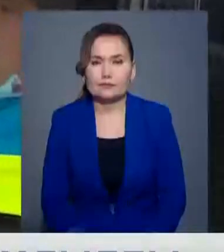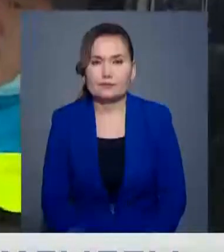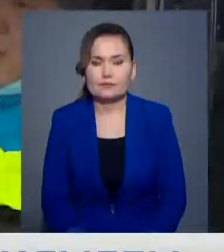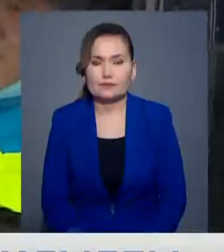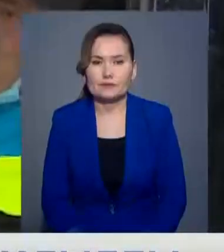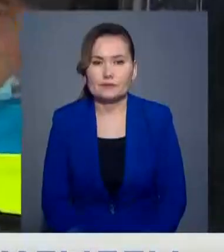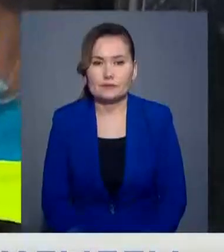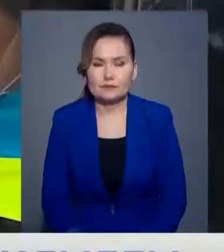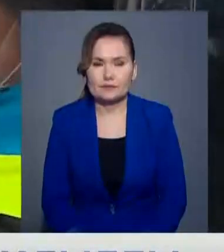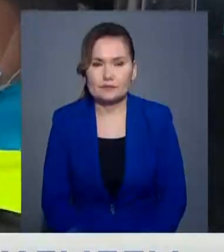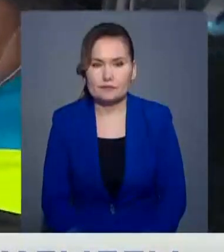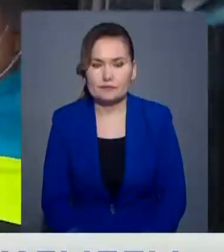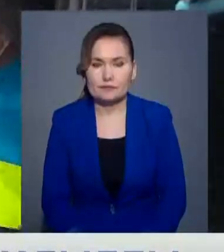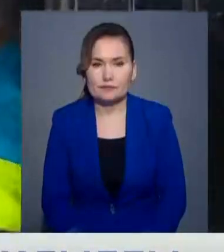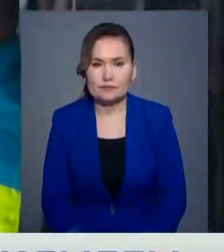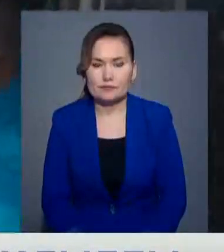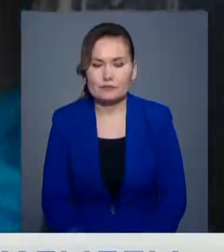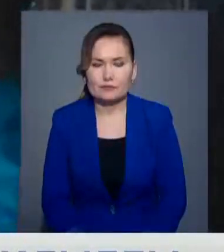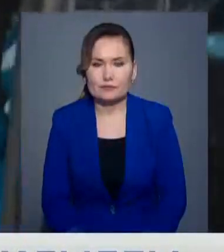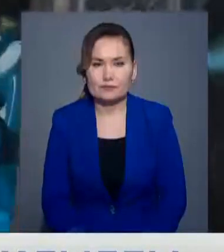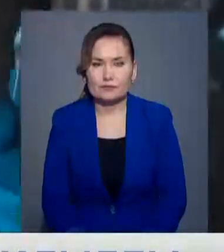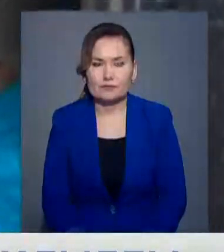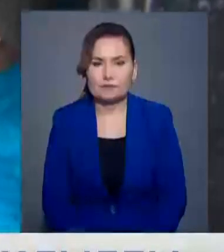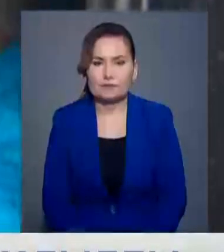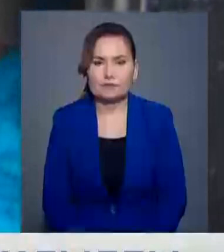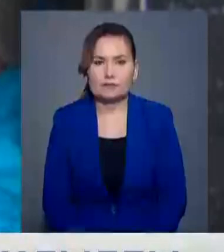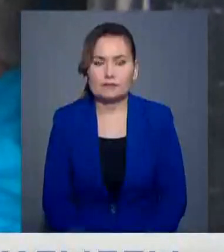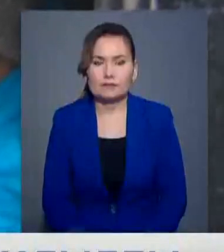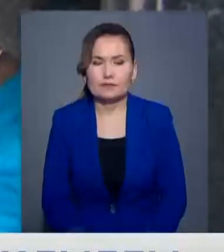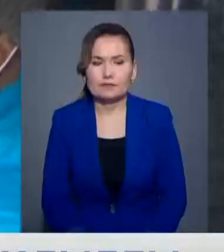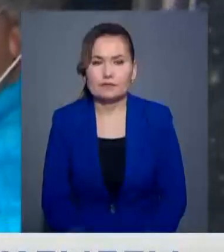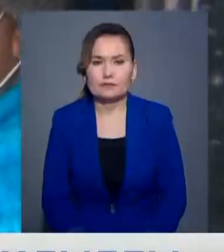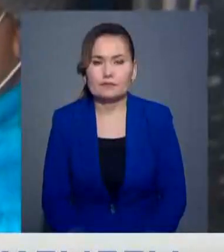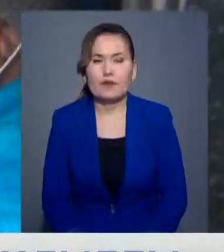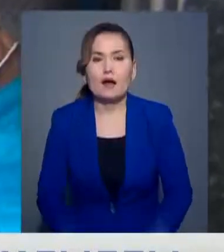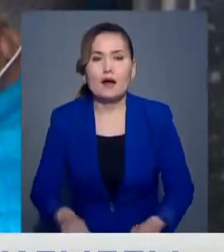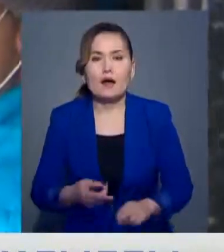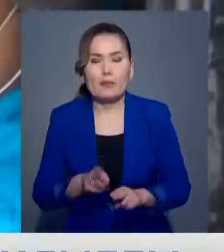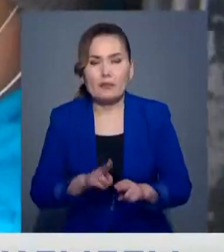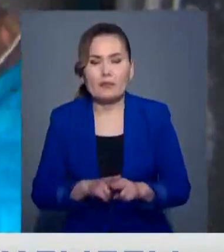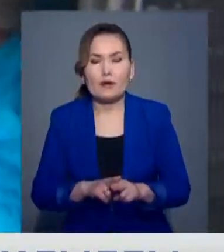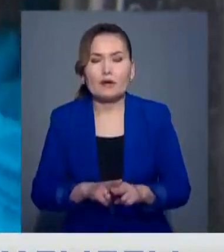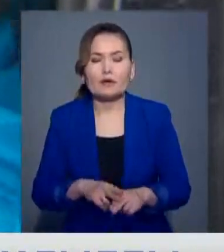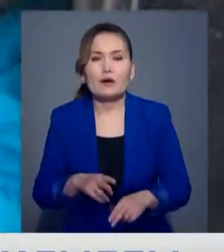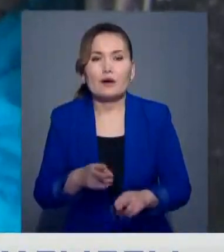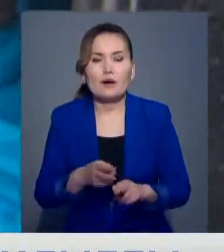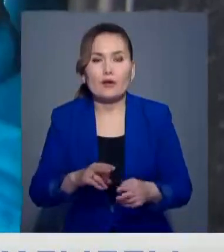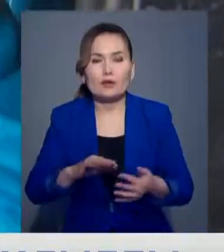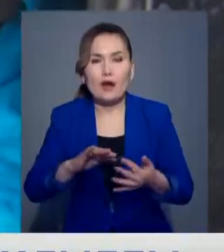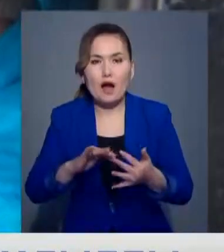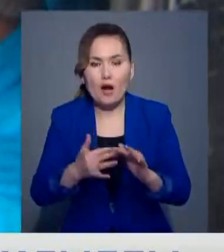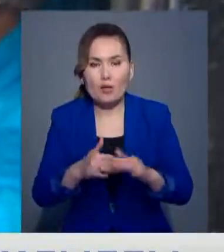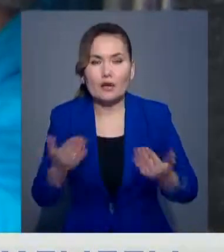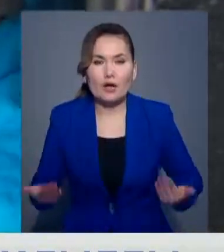барасыз ба? Негізі қалада тұрасыз ба? Жоқ. Жұмыс қалада. Қалада сіздің работада айтылады. Үй